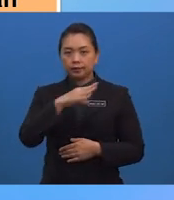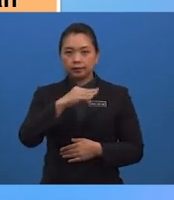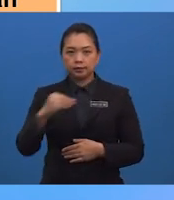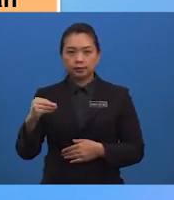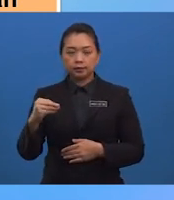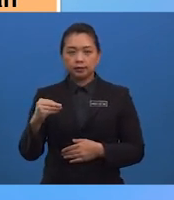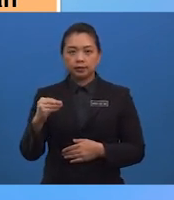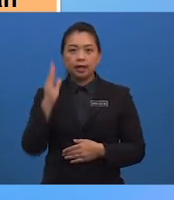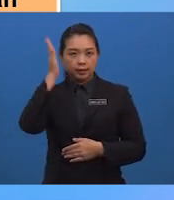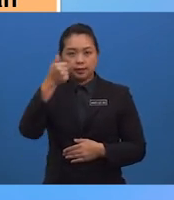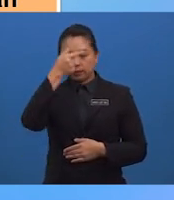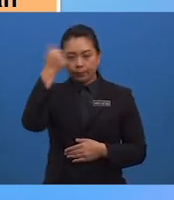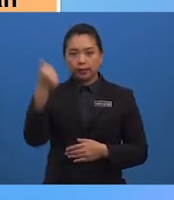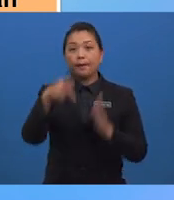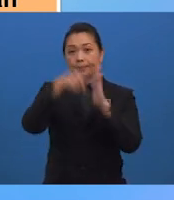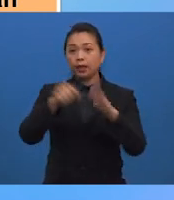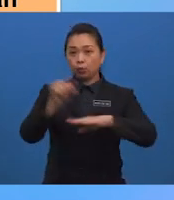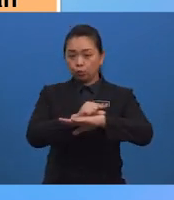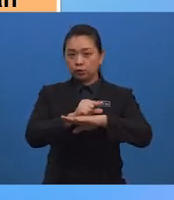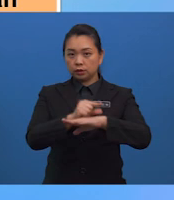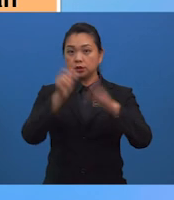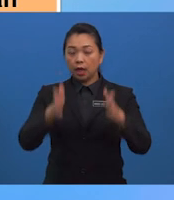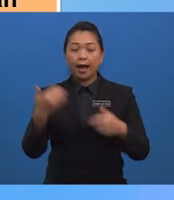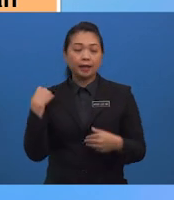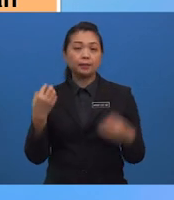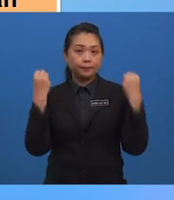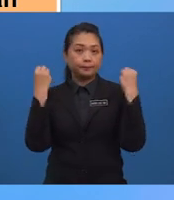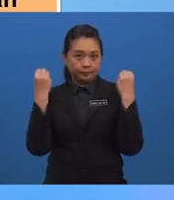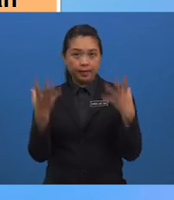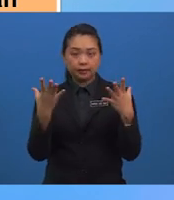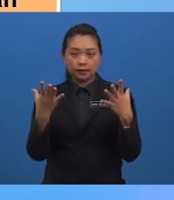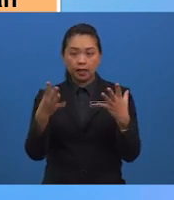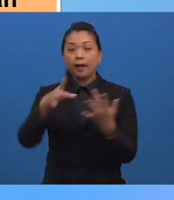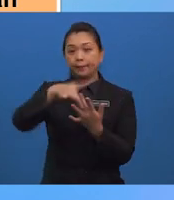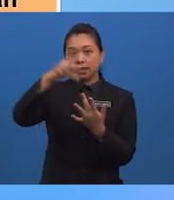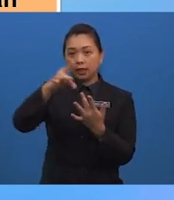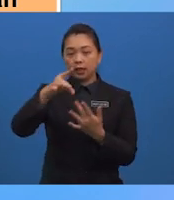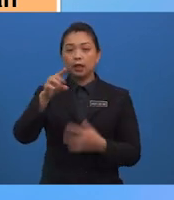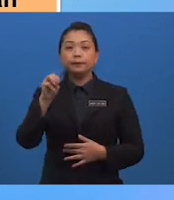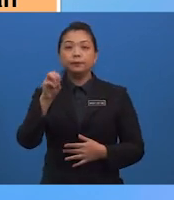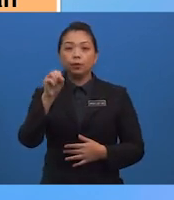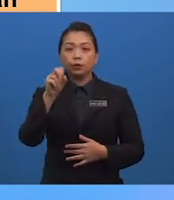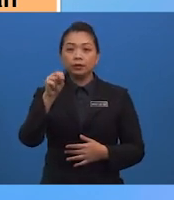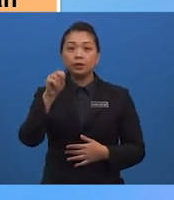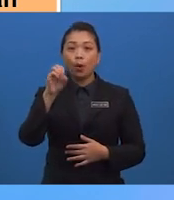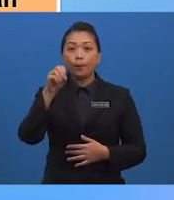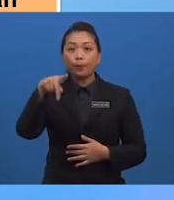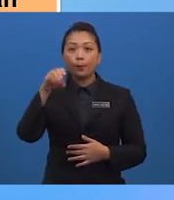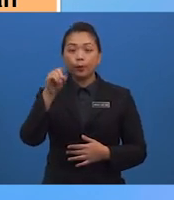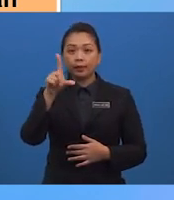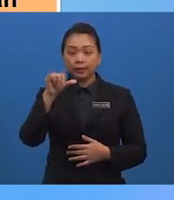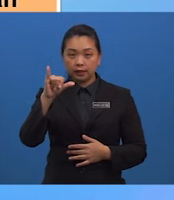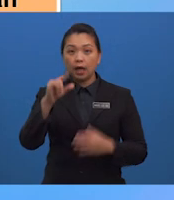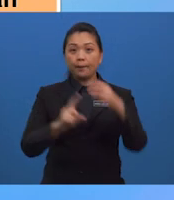akan menyebabkan pengguna mempunyai banyak pilihan. Monopoli pasaran dikurangkan oleh negara